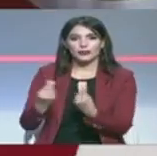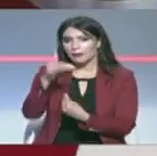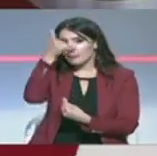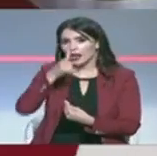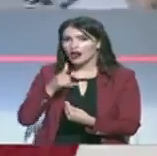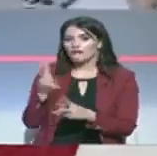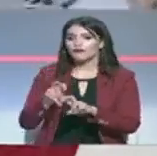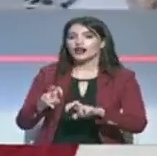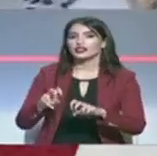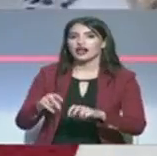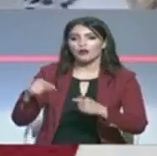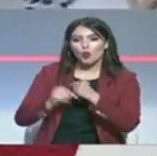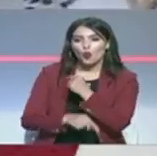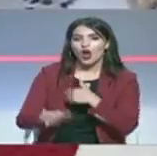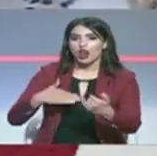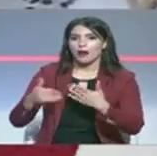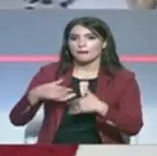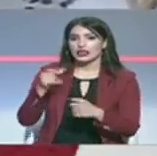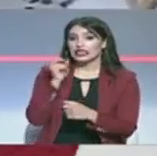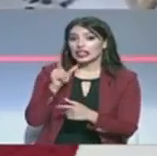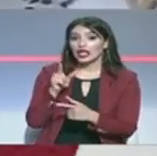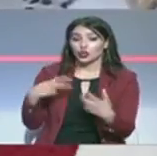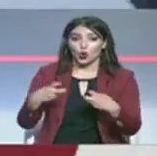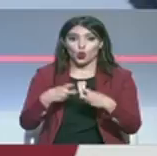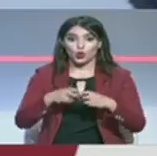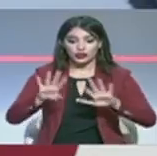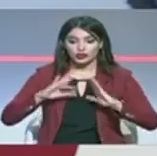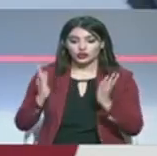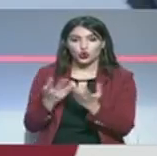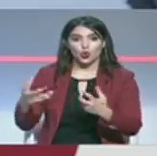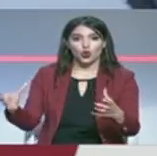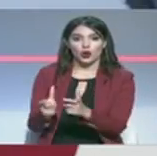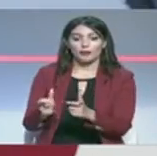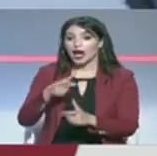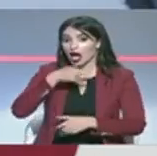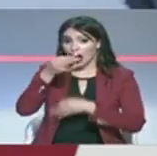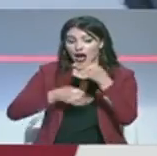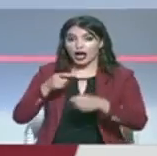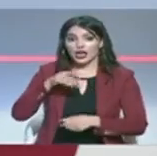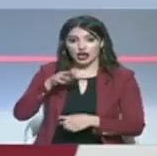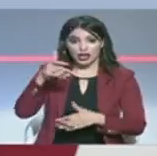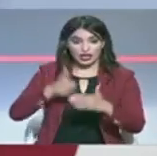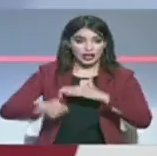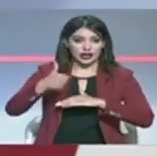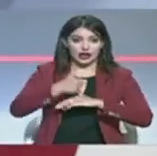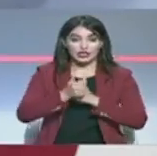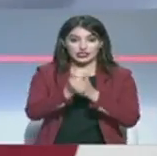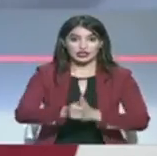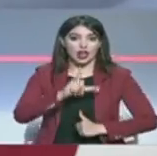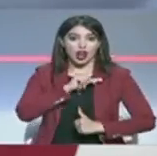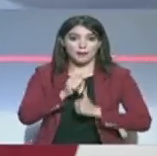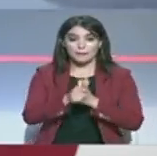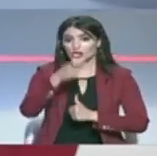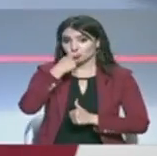والنبش على الكنوز. وعن القيمة الأثرية والمادية للمحجوز صرح الناطق الرسمي لإقليم الحرس الوطني